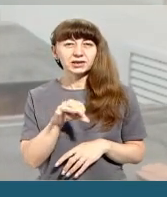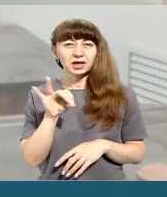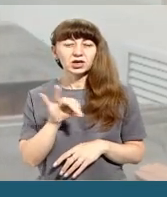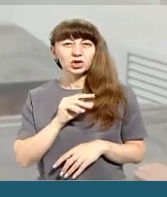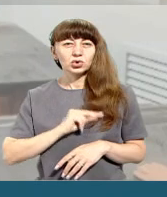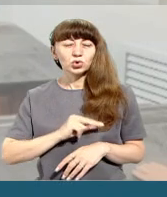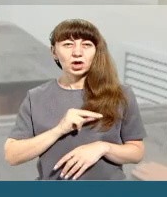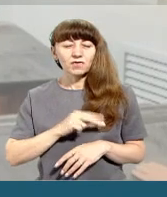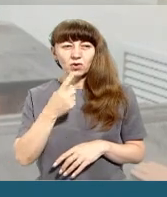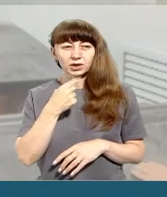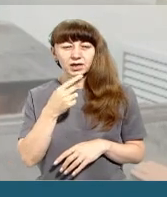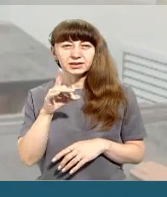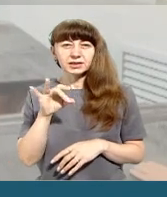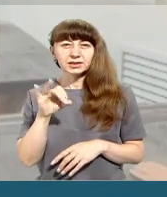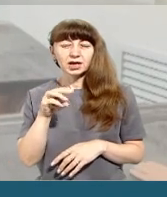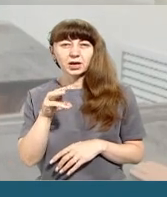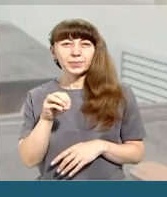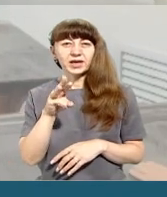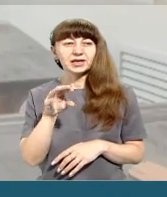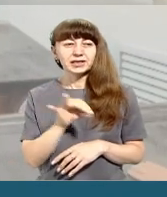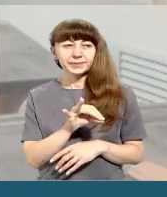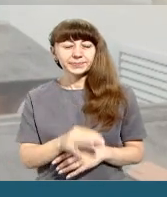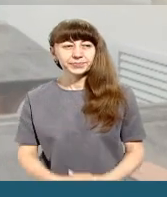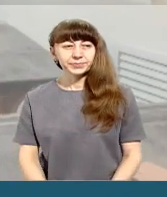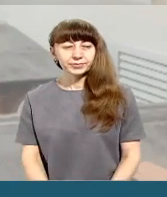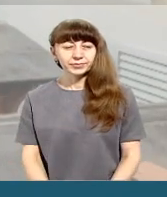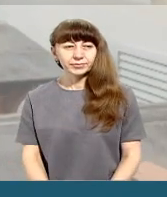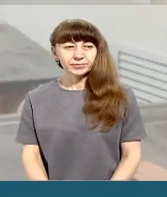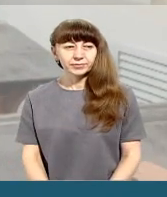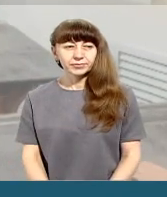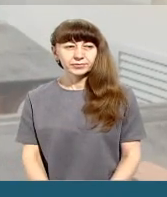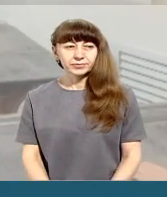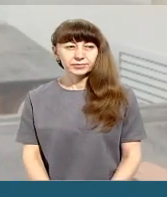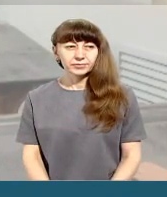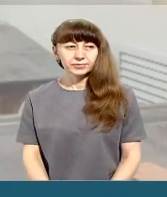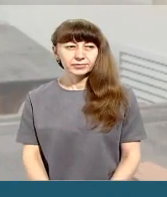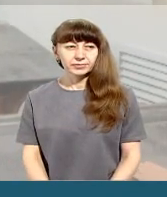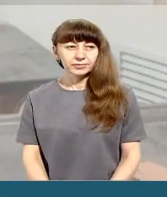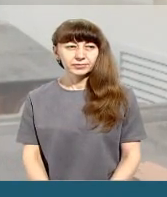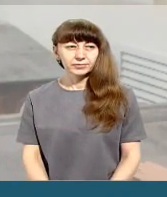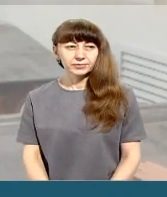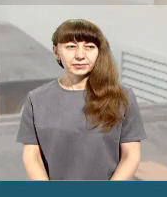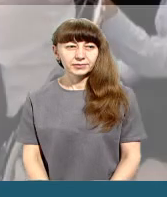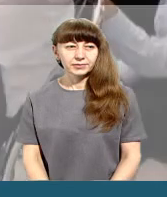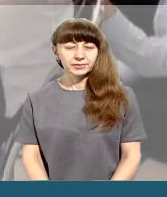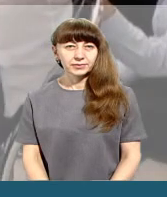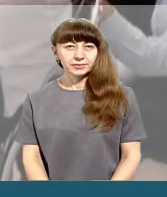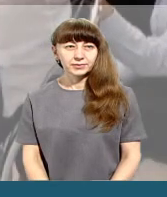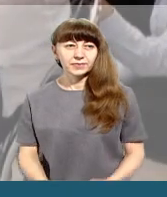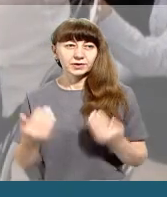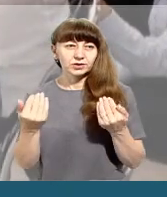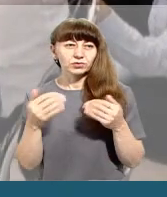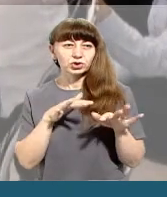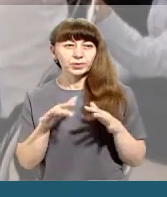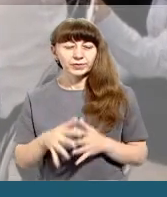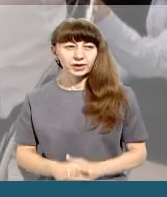ретінде қалыптасып, біздің ұлттық құндылықтарымызды, соның ішінде ұлтқа еңбек сіңген тұлғаларымызды ұлықтай аламыз деп есептеймін. Зиялы